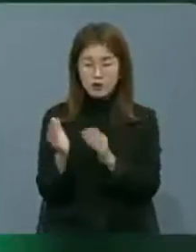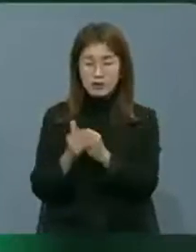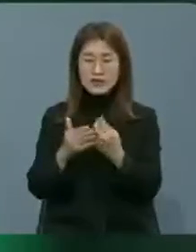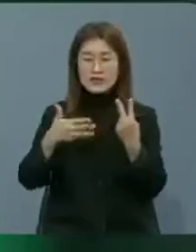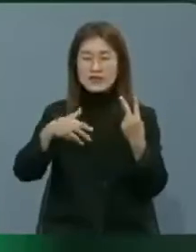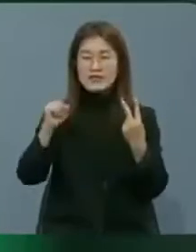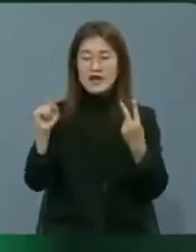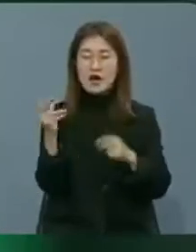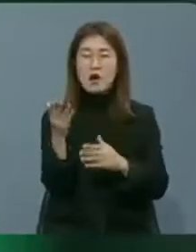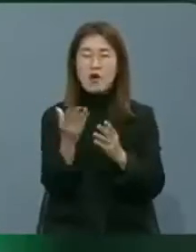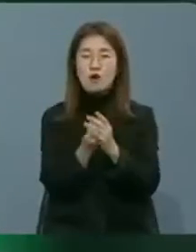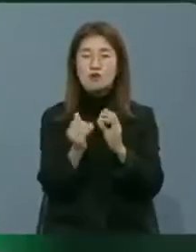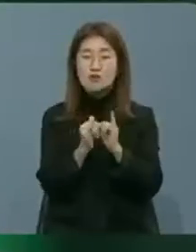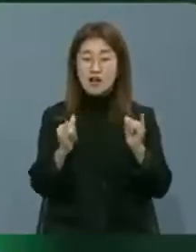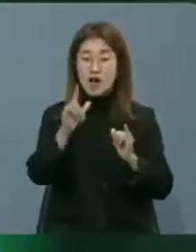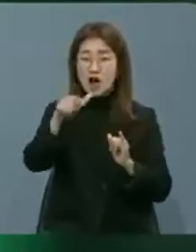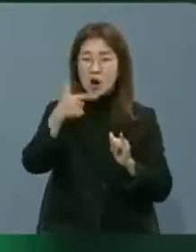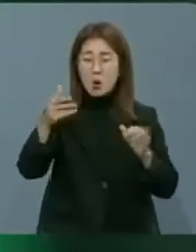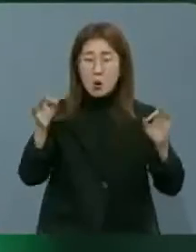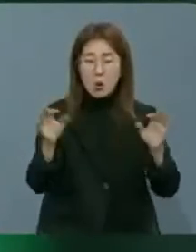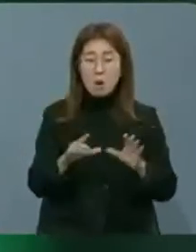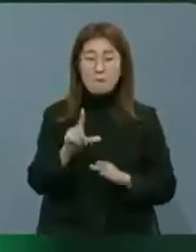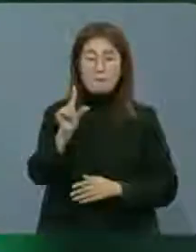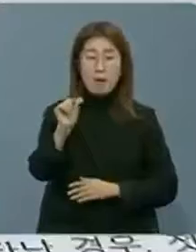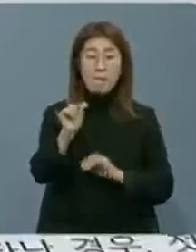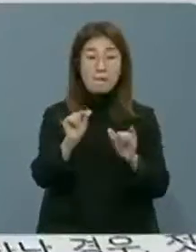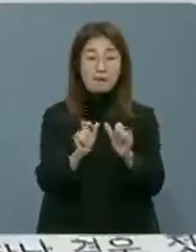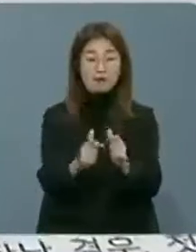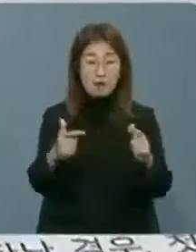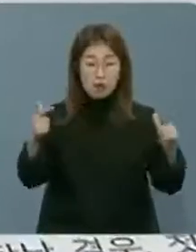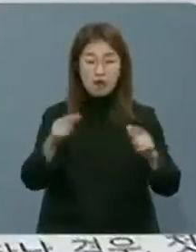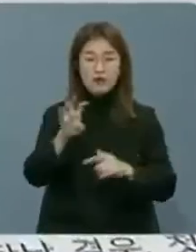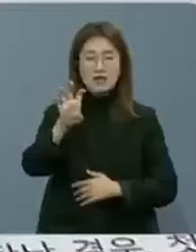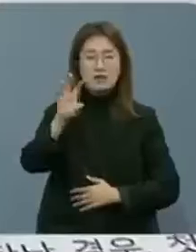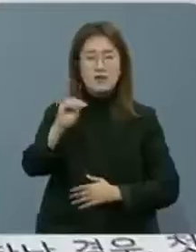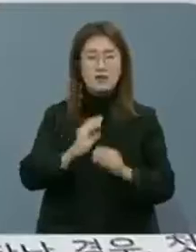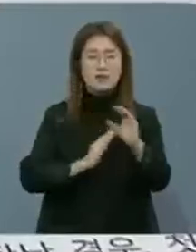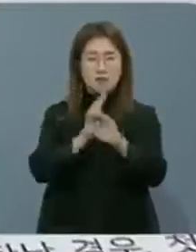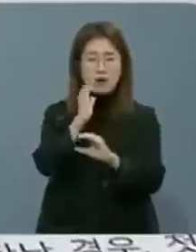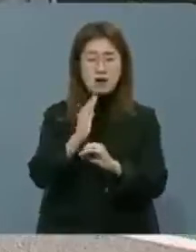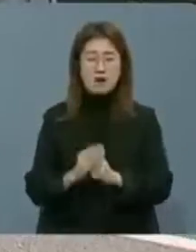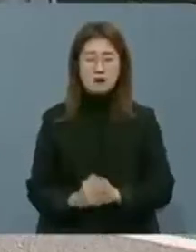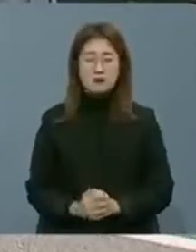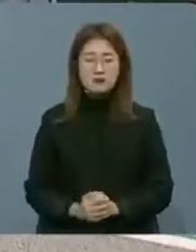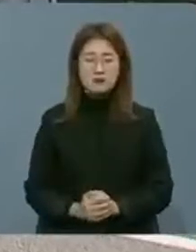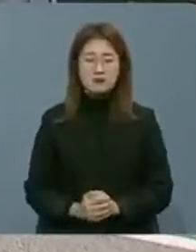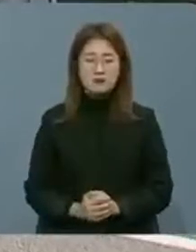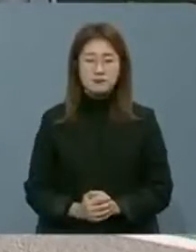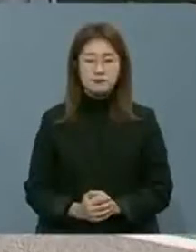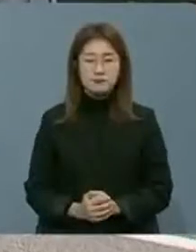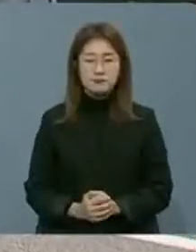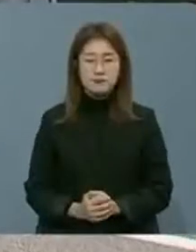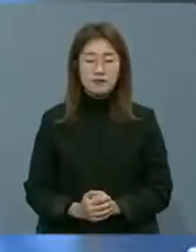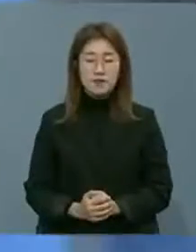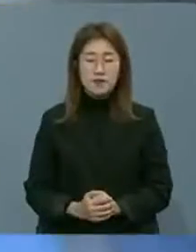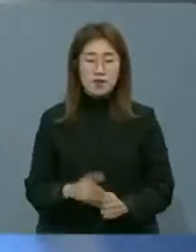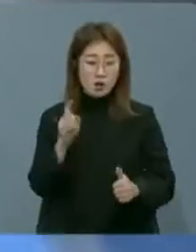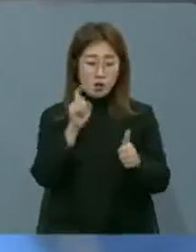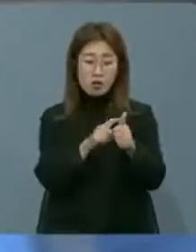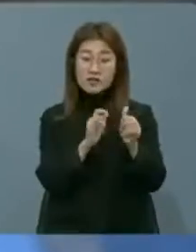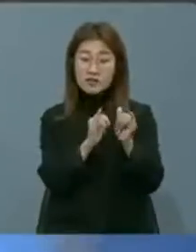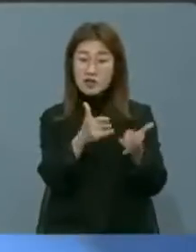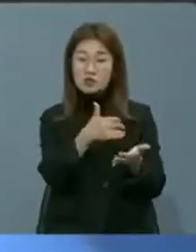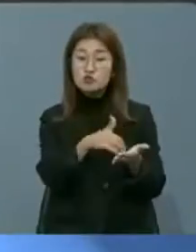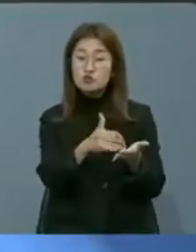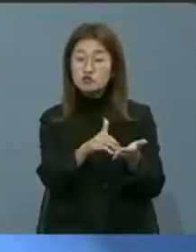접종 완료 자도 하루만에 만 10명이 늘면서 40만 명을 넘어섰습니다 확진 자 관련 수치도